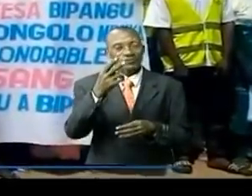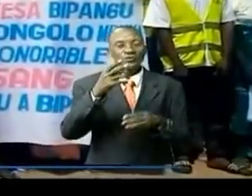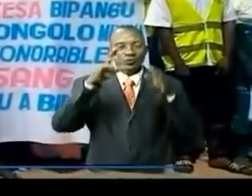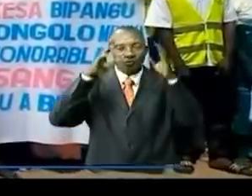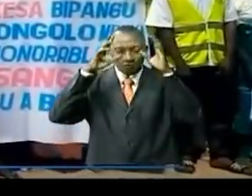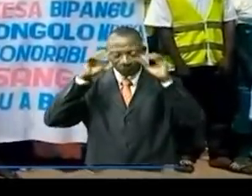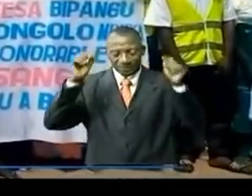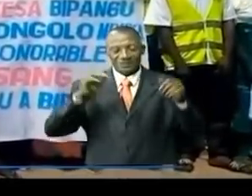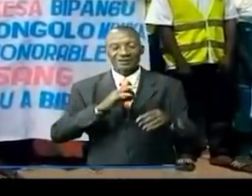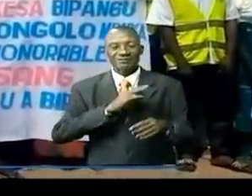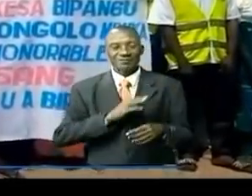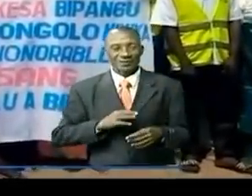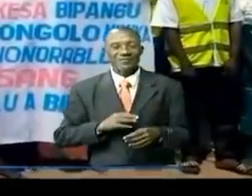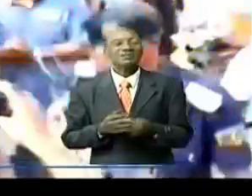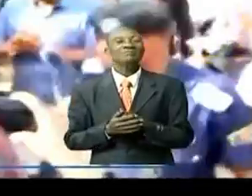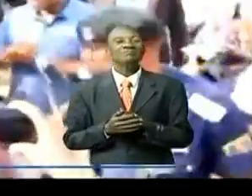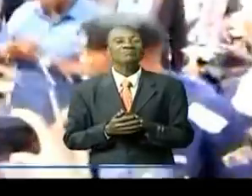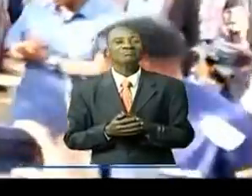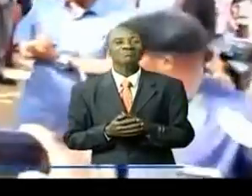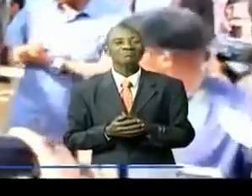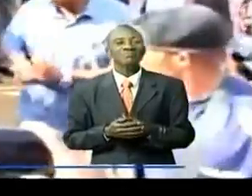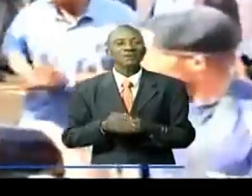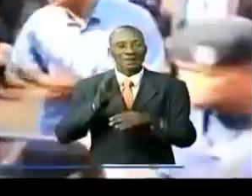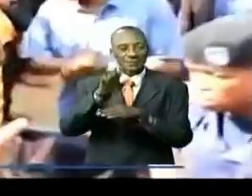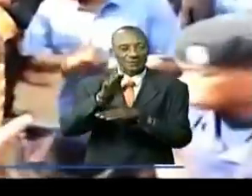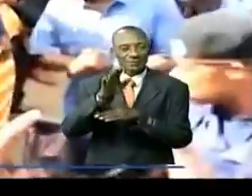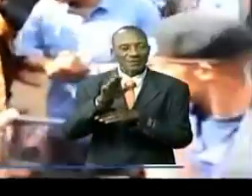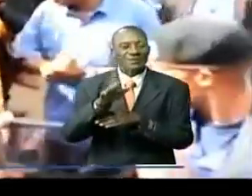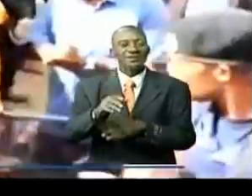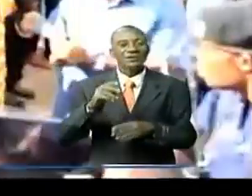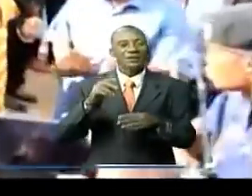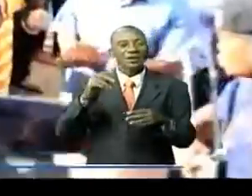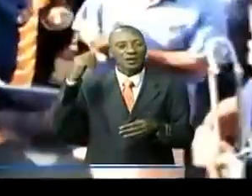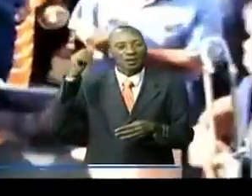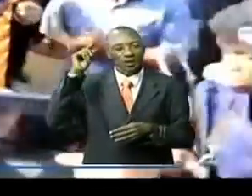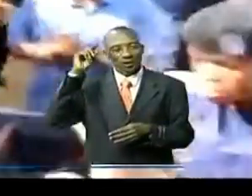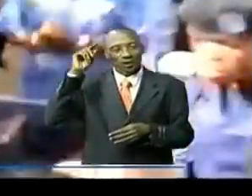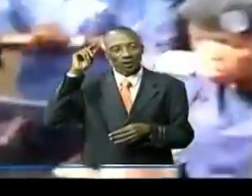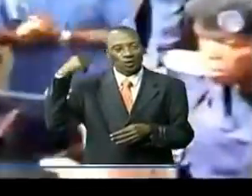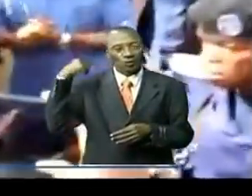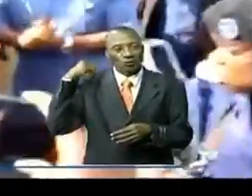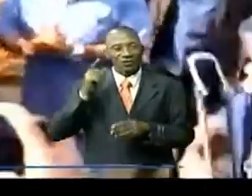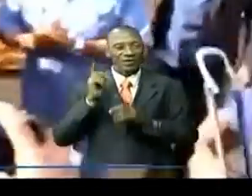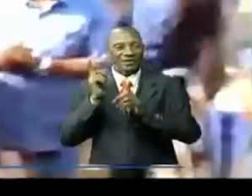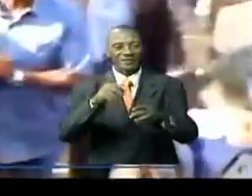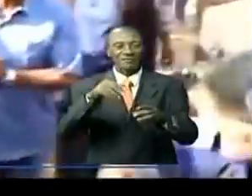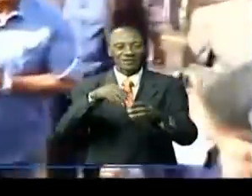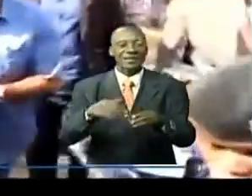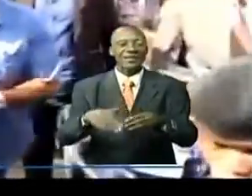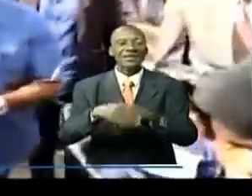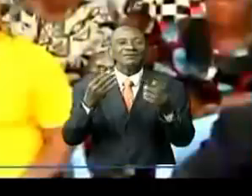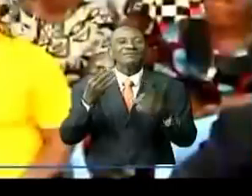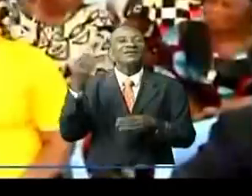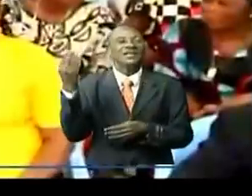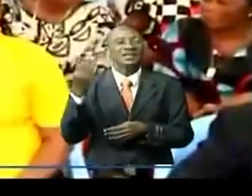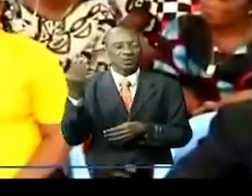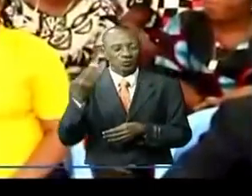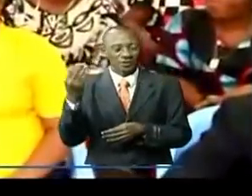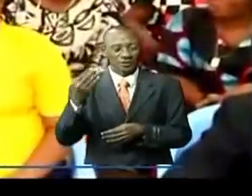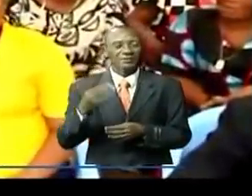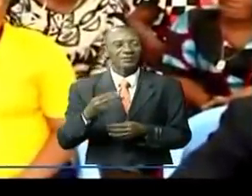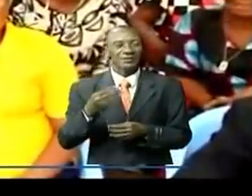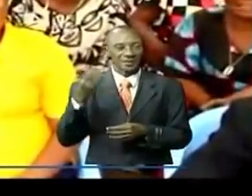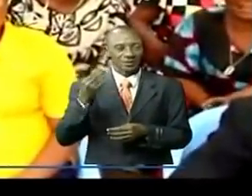journée, au début de l'après-midi, le gouverneur Ichundala est arrivé également dans la ville de Kikwit, capitale économique de sa province. Contrairement